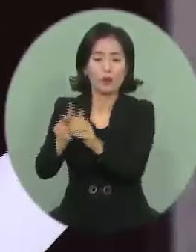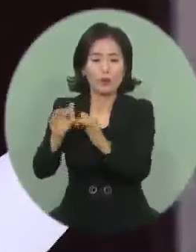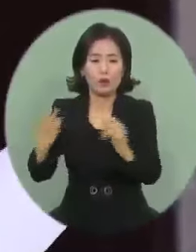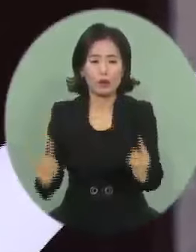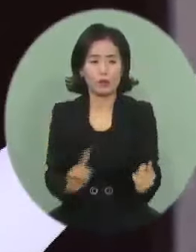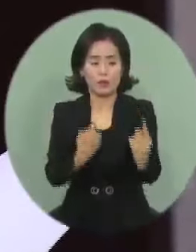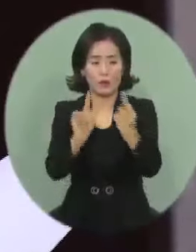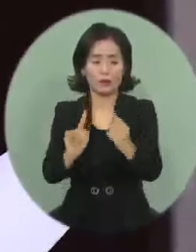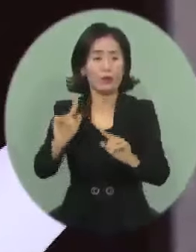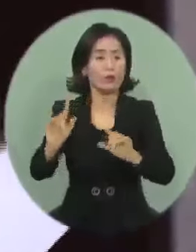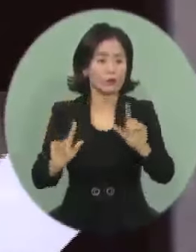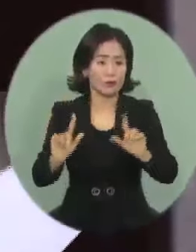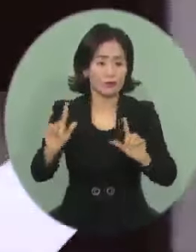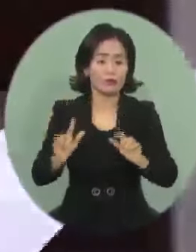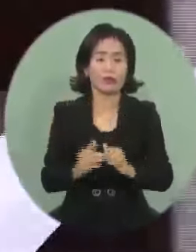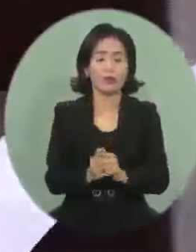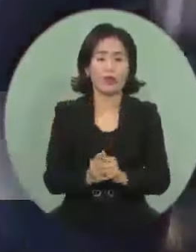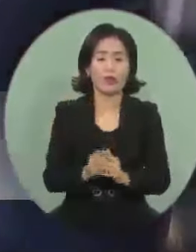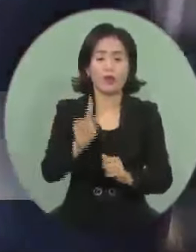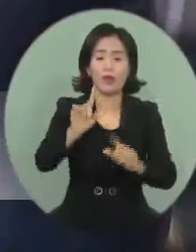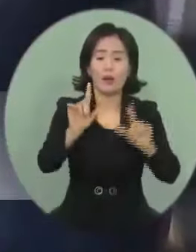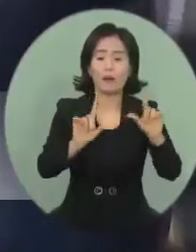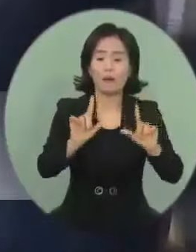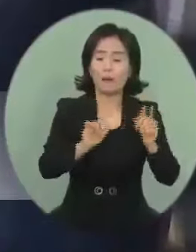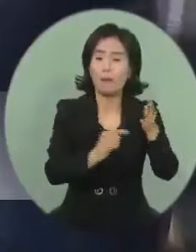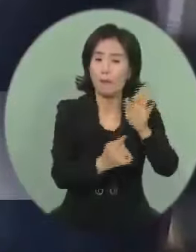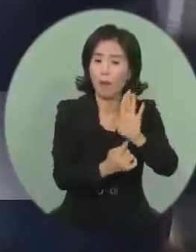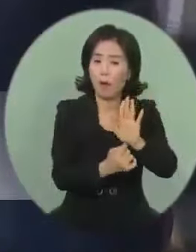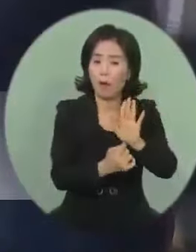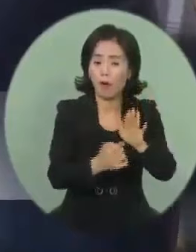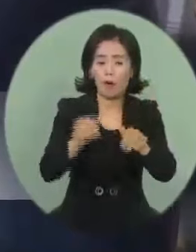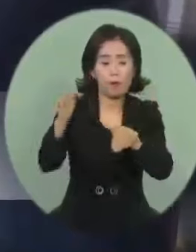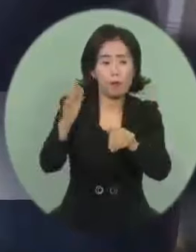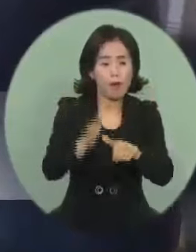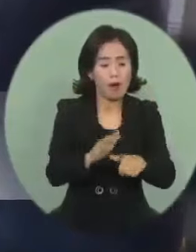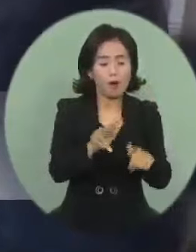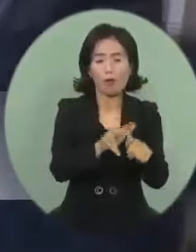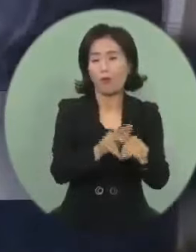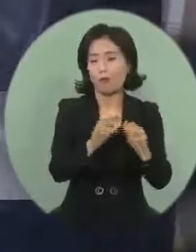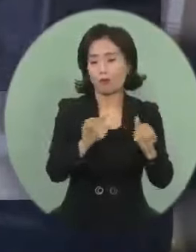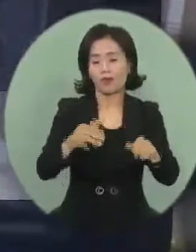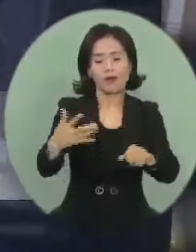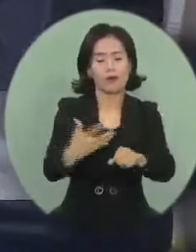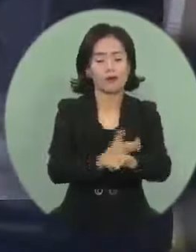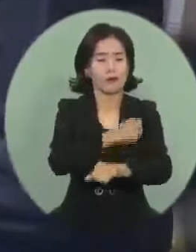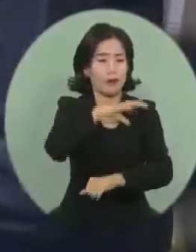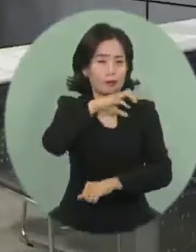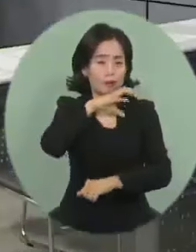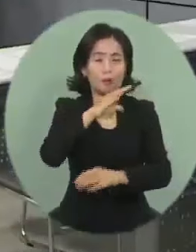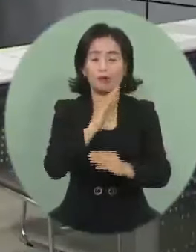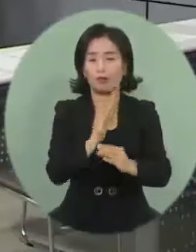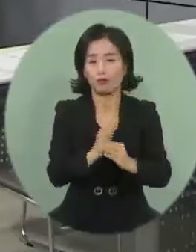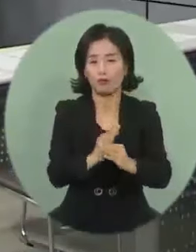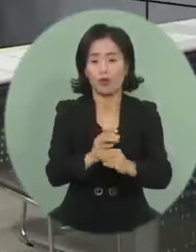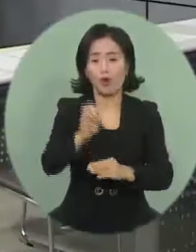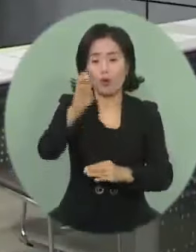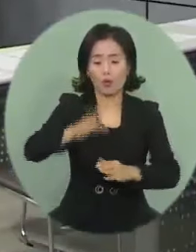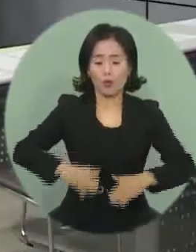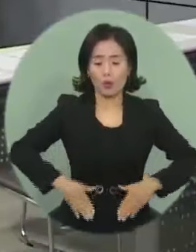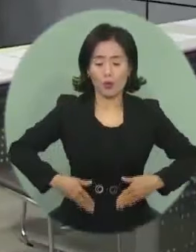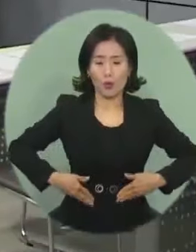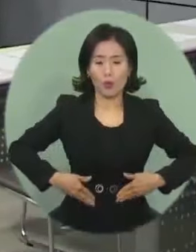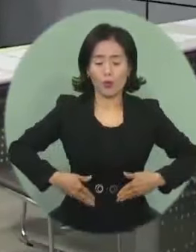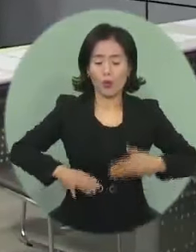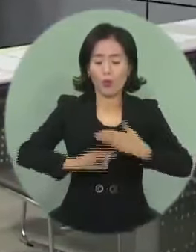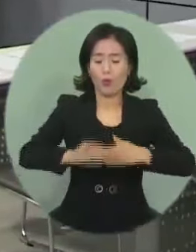1대1 구도입니다. 이 발표가 나오자마자 경선에서 탈락한 후보들이 거세게 반발하고 있습니다. 광주 동남을